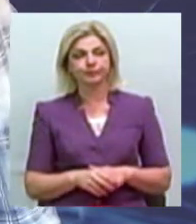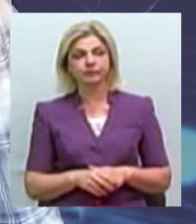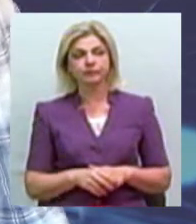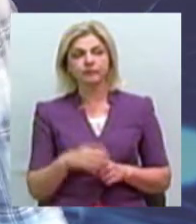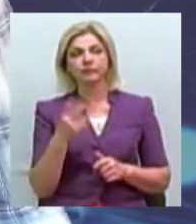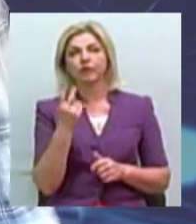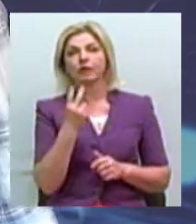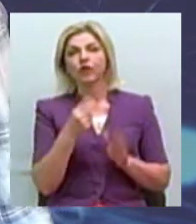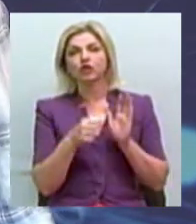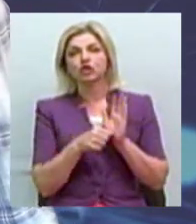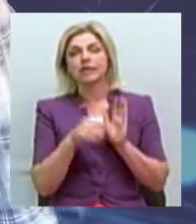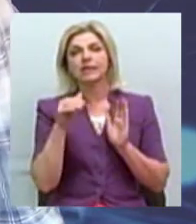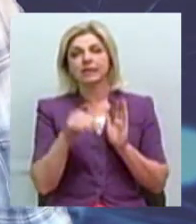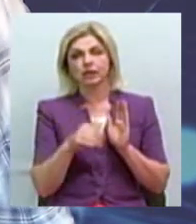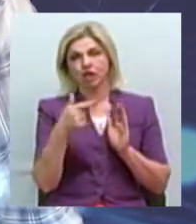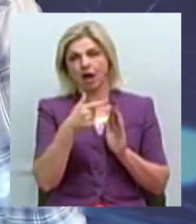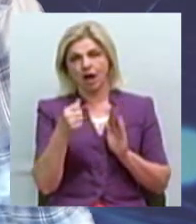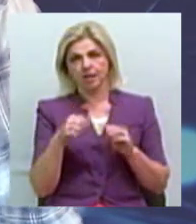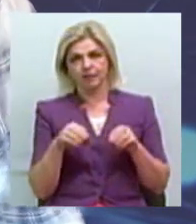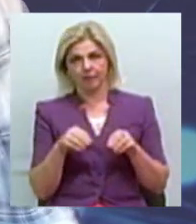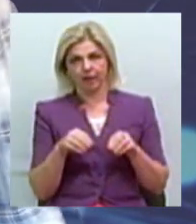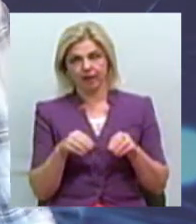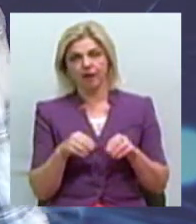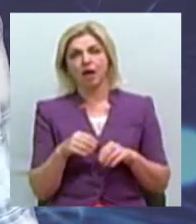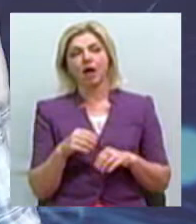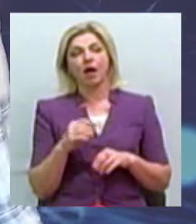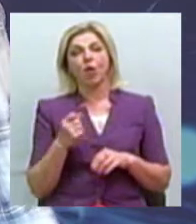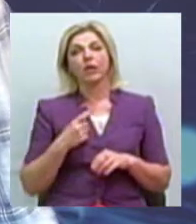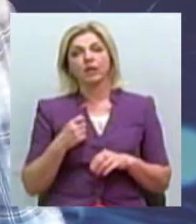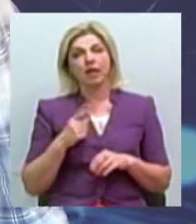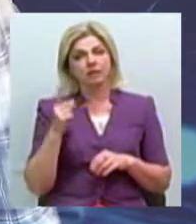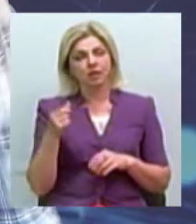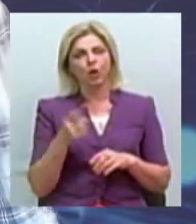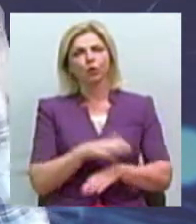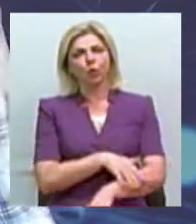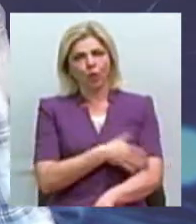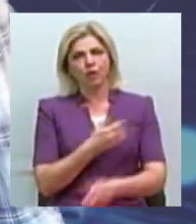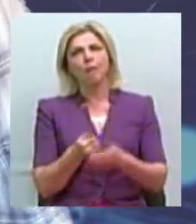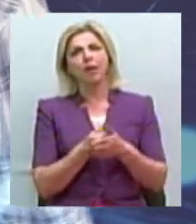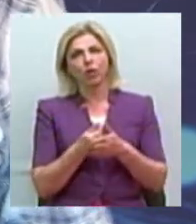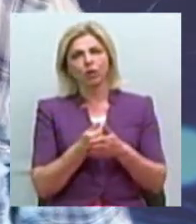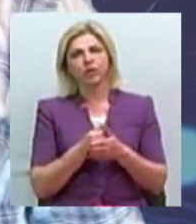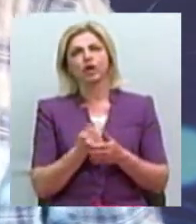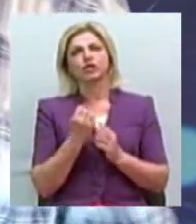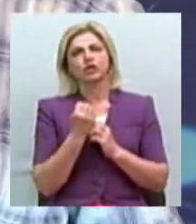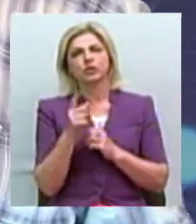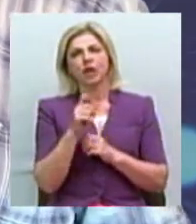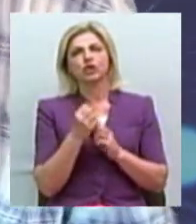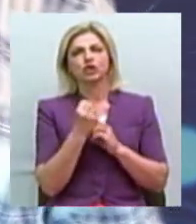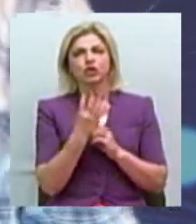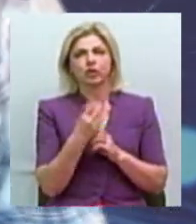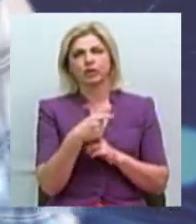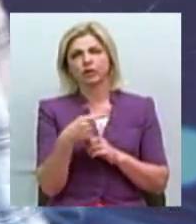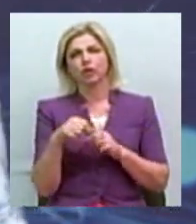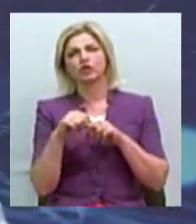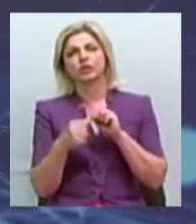26 тысяч гектаров земли. Вот Одесса, она очень долго боролась за 14, за